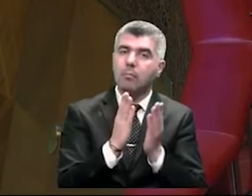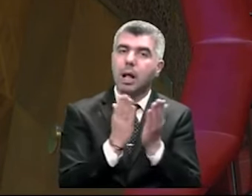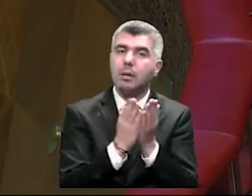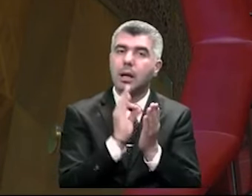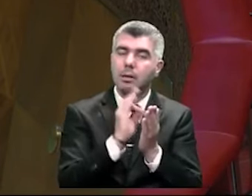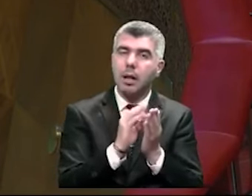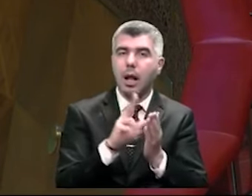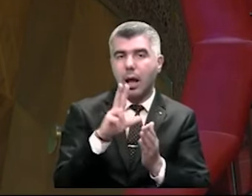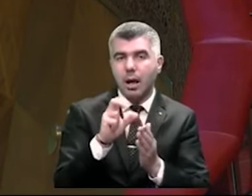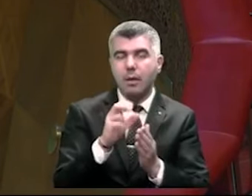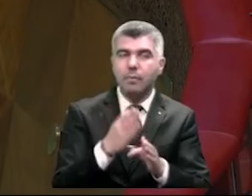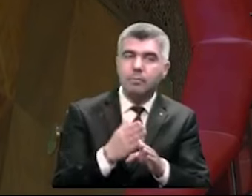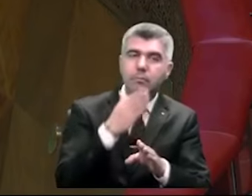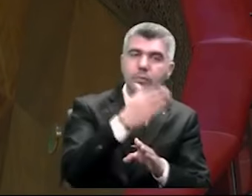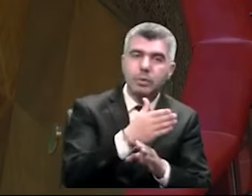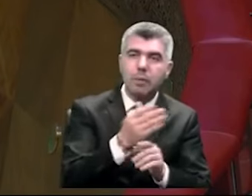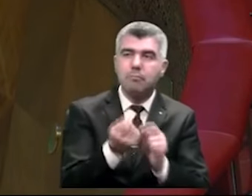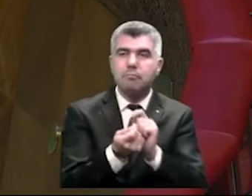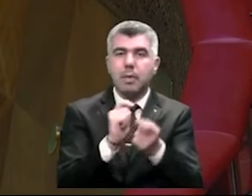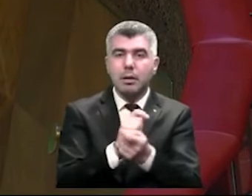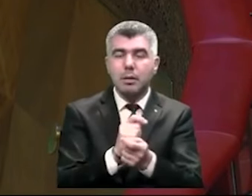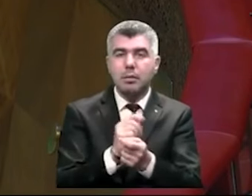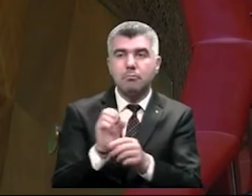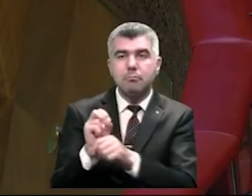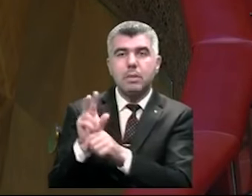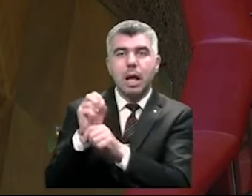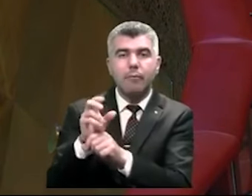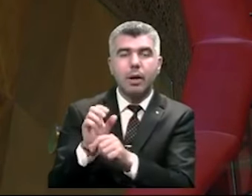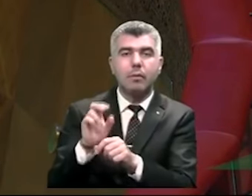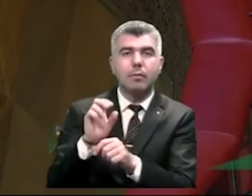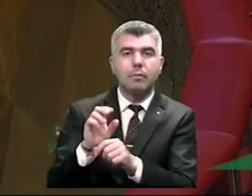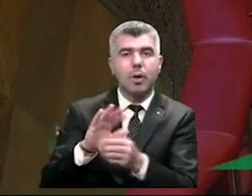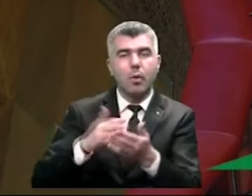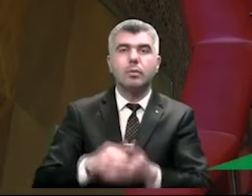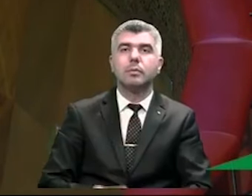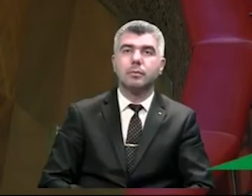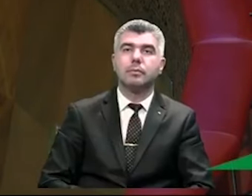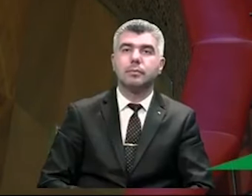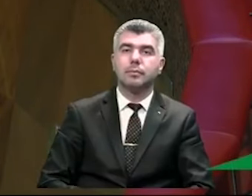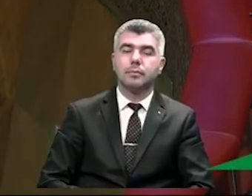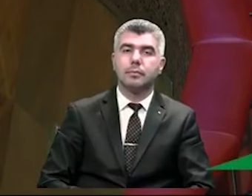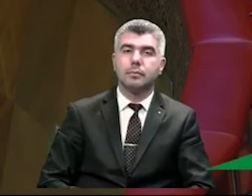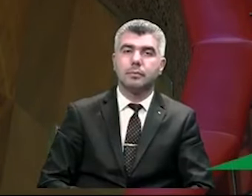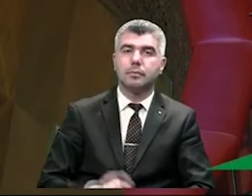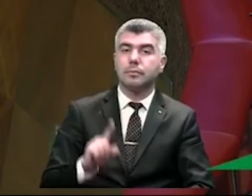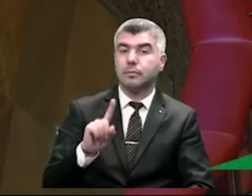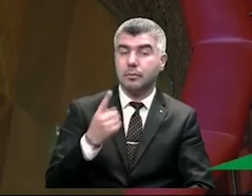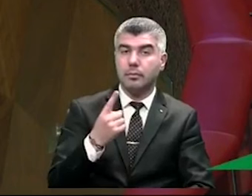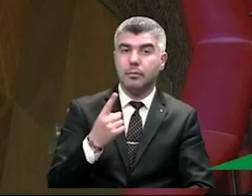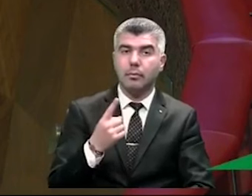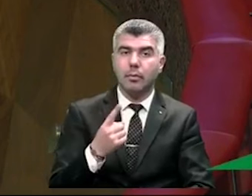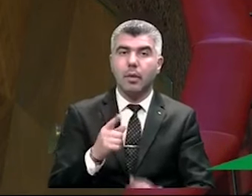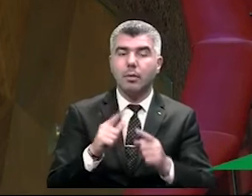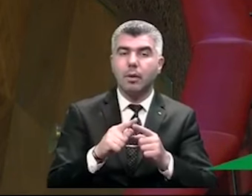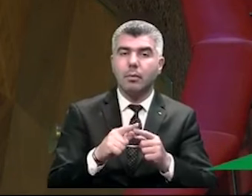لان عارفين بعض المرات كيمشي ويتحولوا كيمشي لدول اخرى اولا عملنا بتعزيز ديال